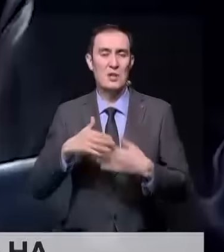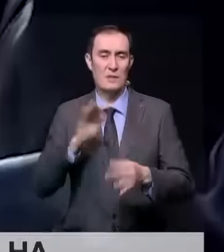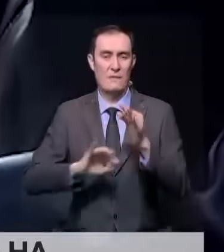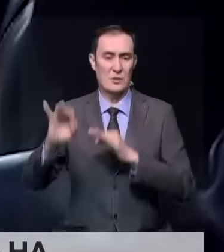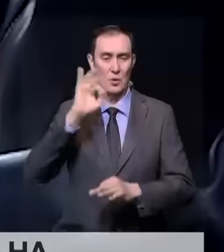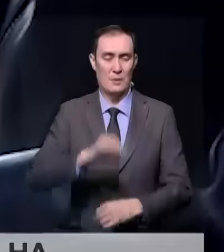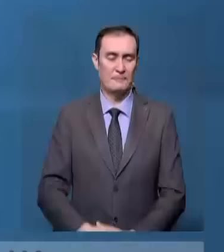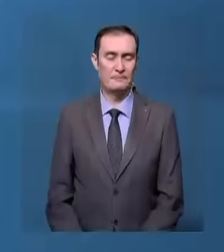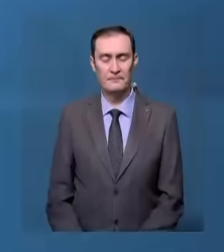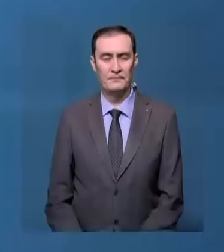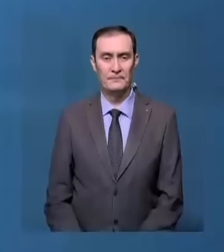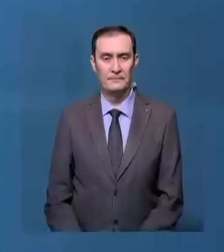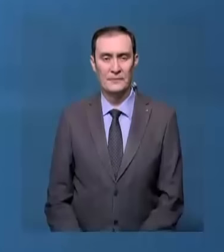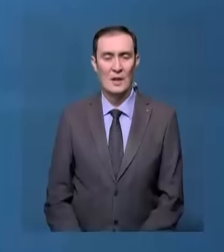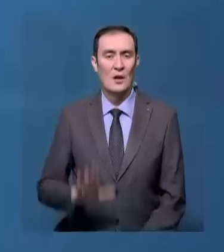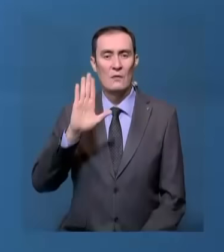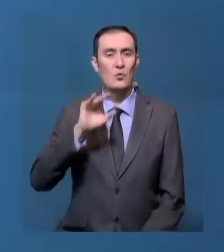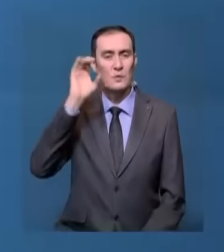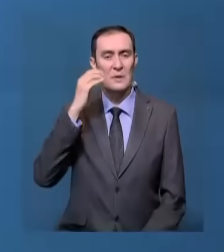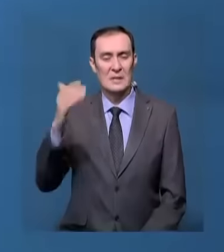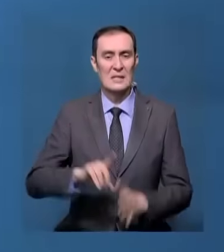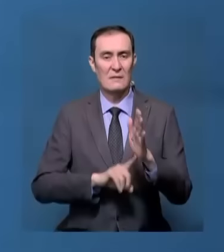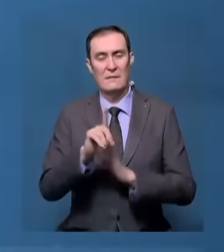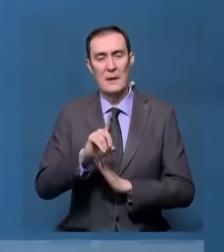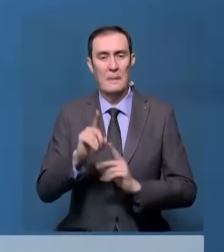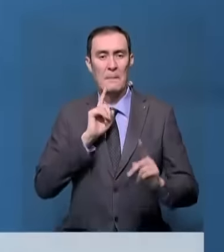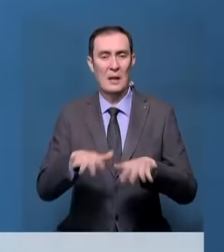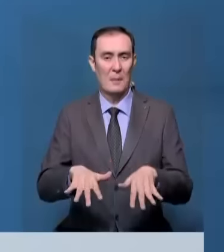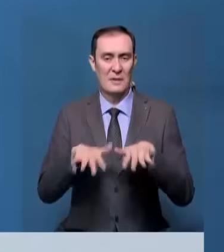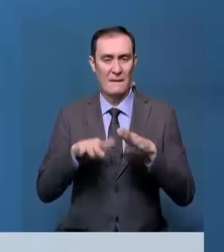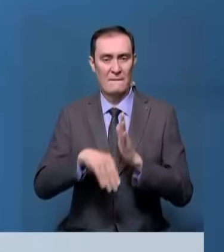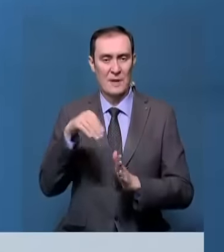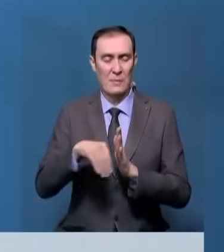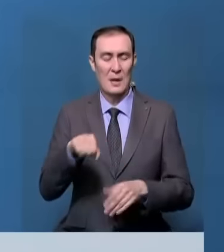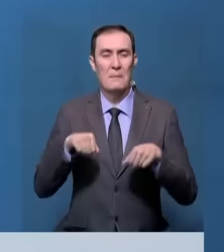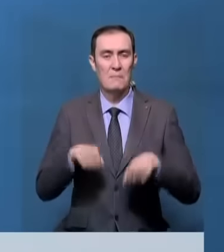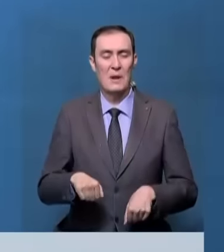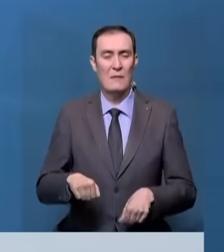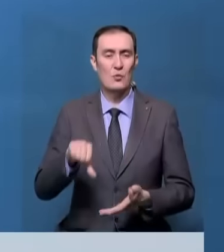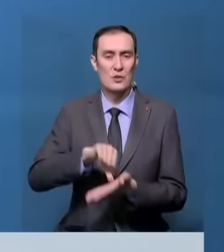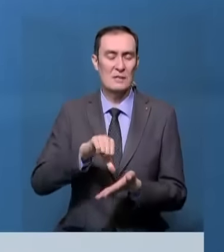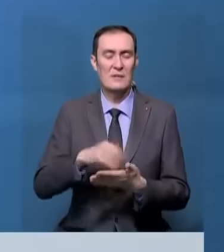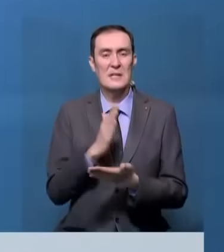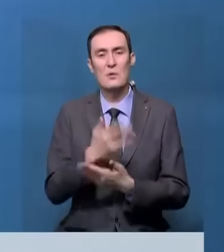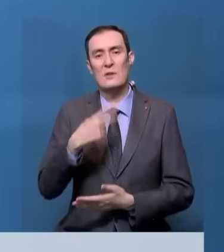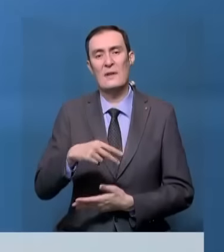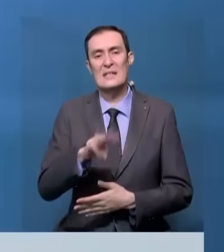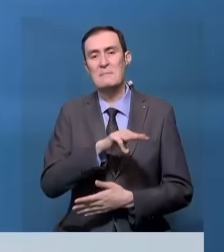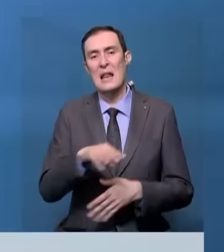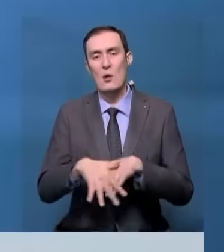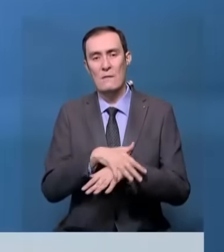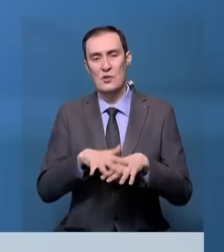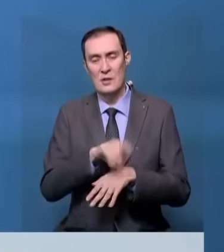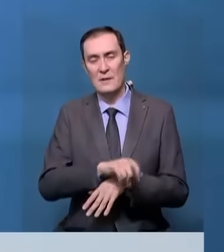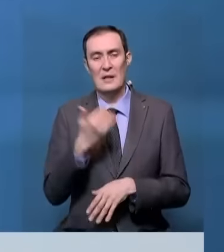Востоке. В Узбекистане стартовали парламентские выборы. Право на голосование имеют почти 20 миллионов человек. Для